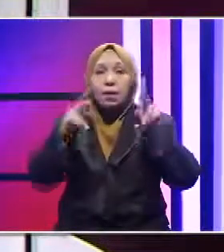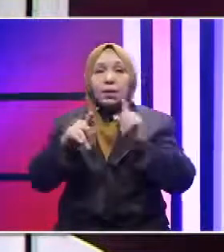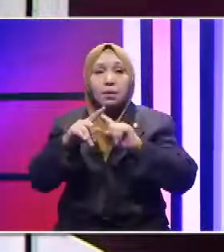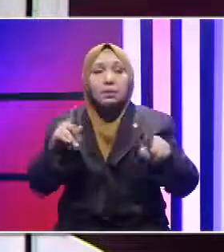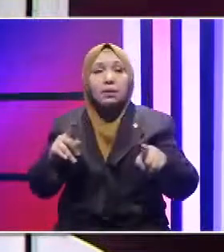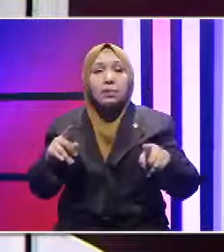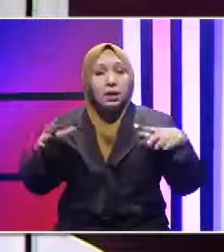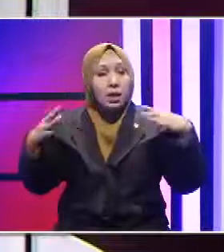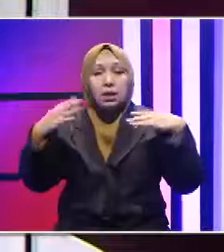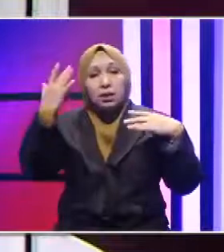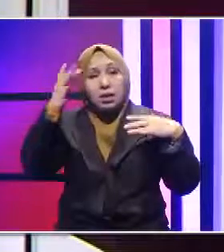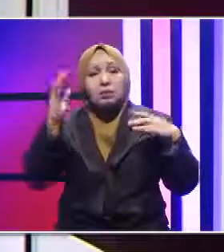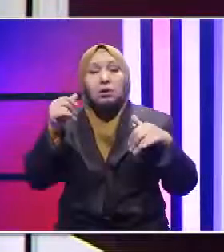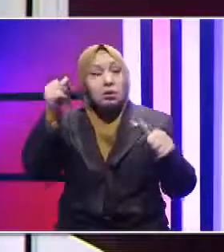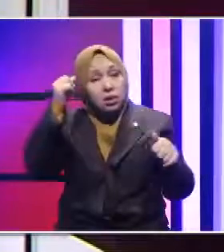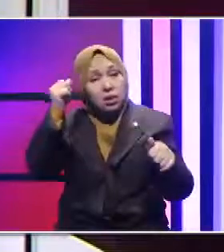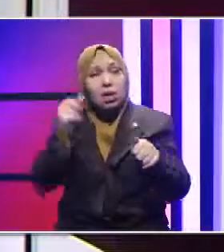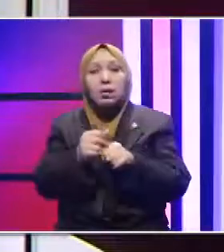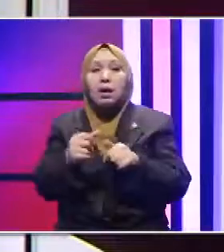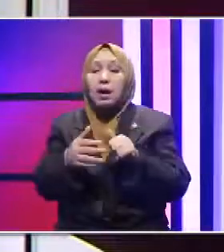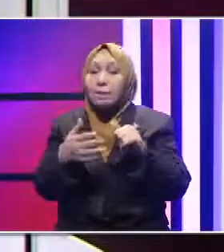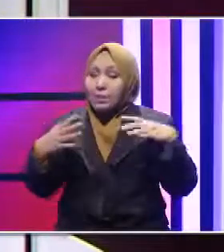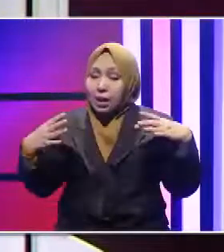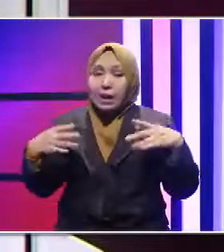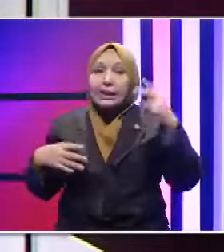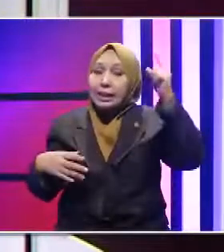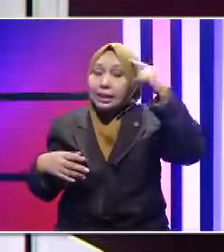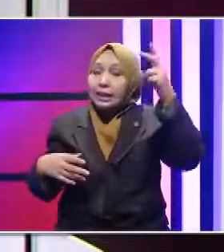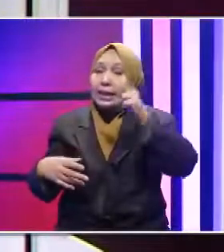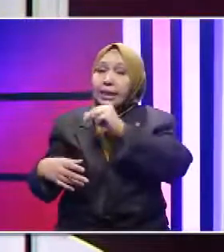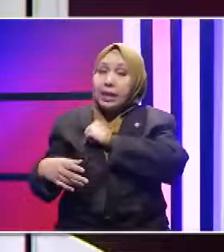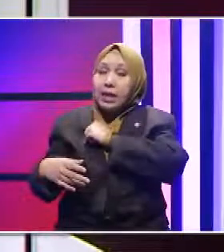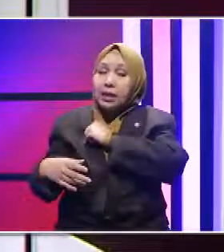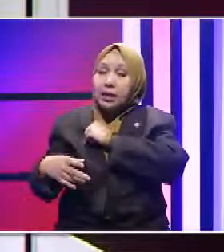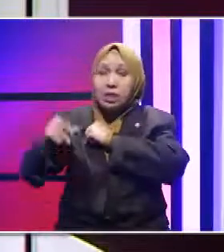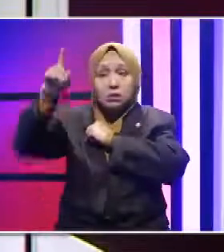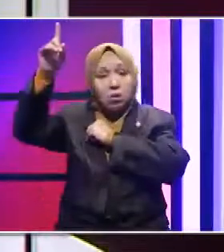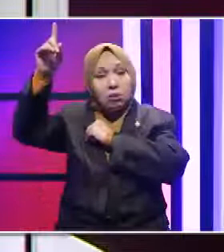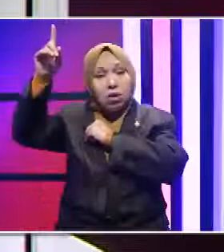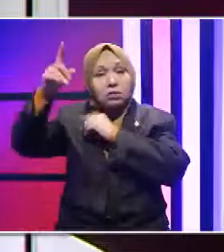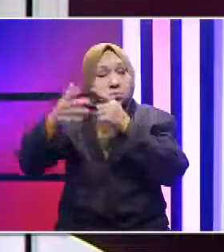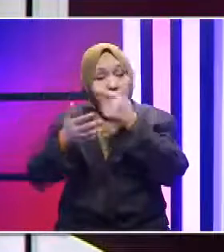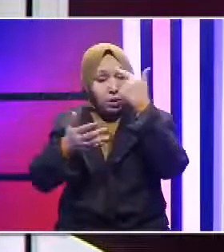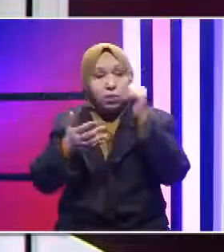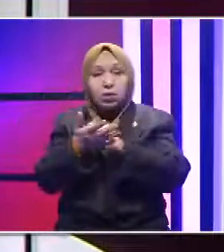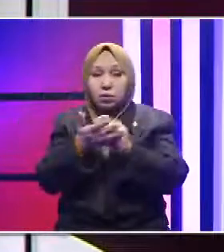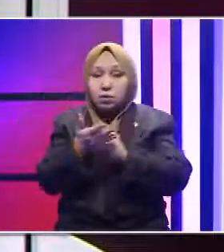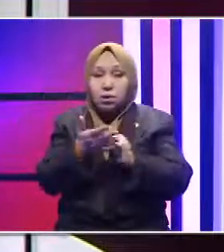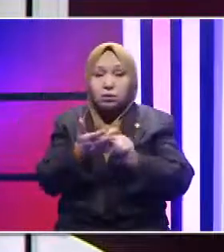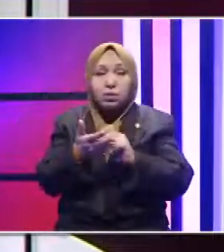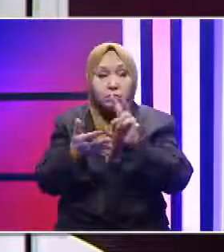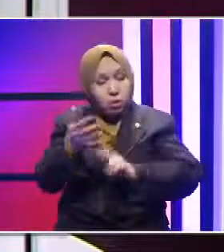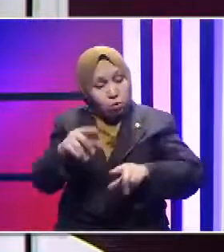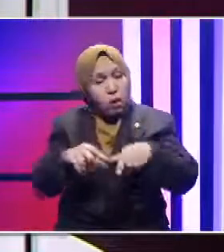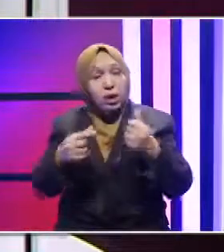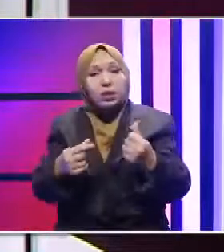niat. Allah. Niat malaikat tak boleh baca. Masya-Allah. Siapa boleh baca? Itu daripada Allah SWT. Masya-Allah. Itu sebabnya bila kita dicatat bagi derma, baca Quran